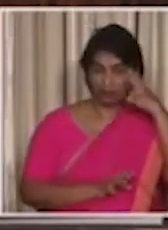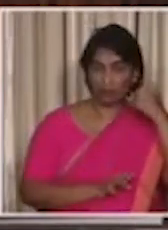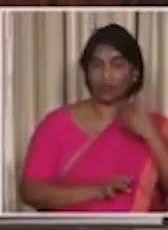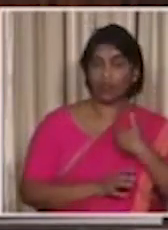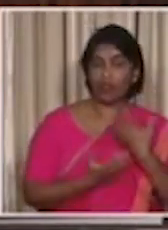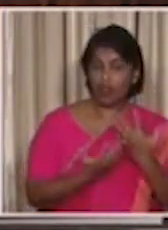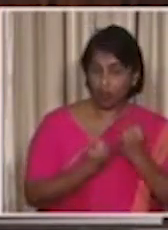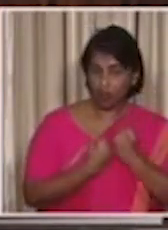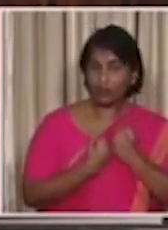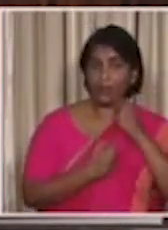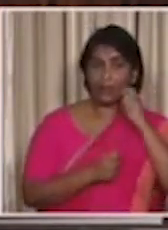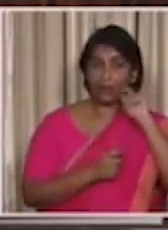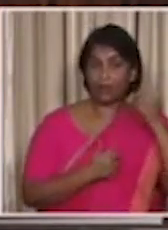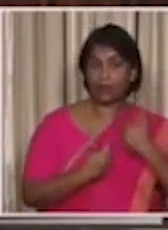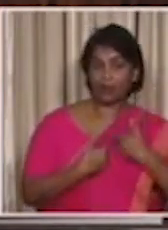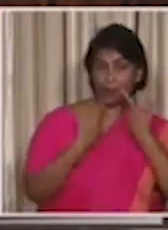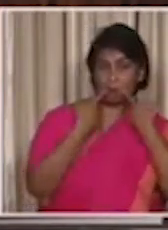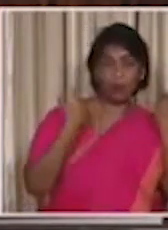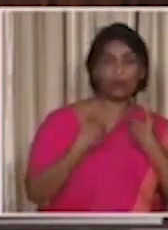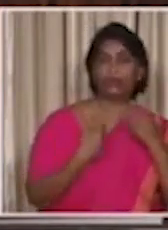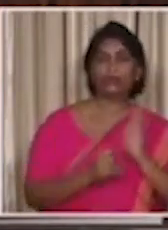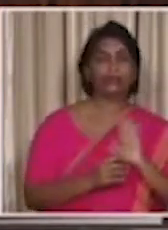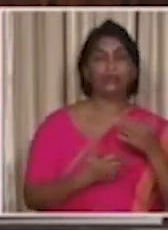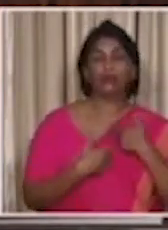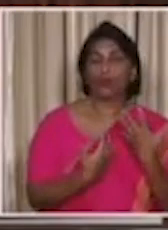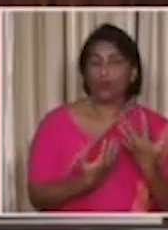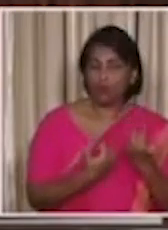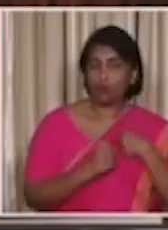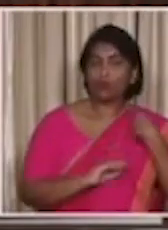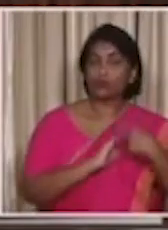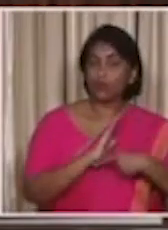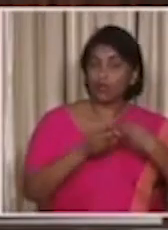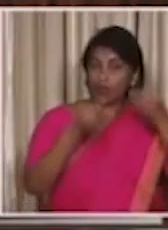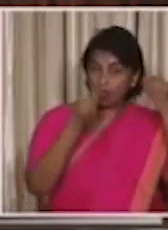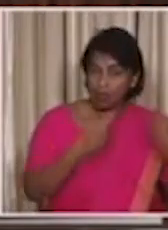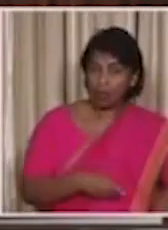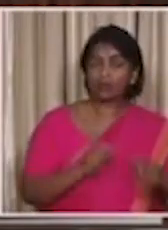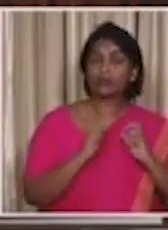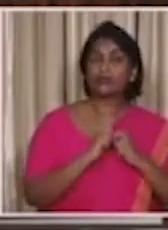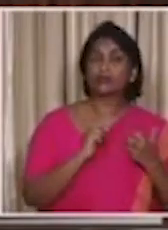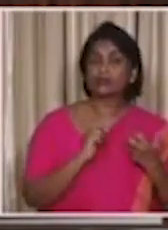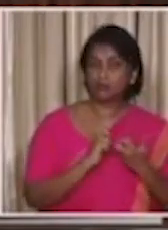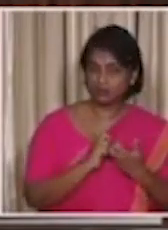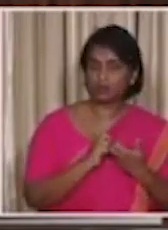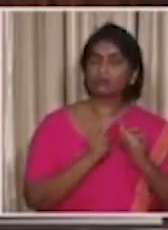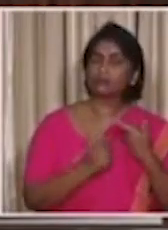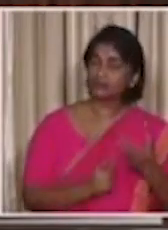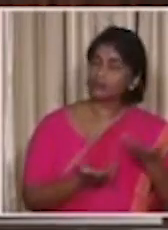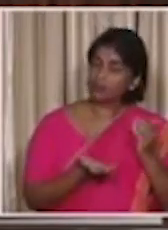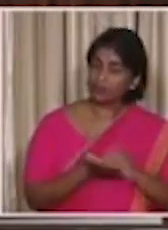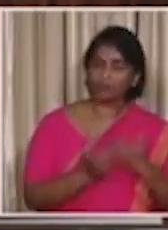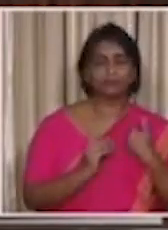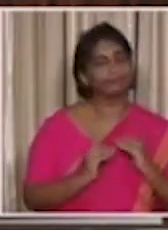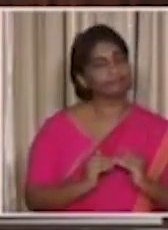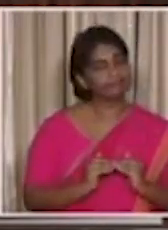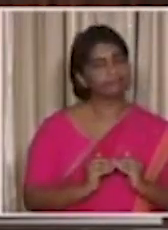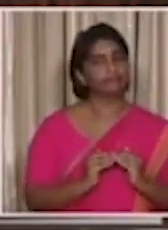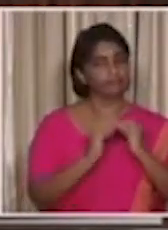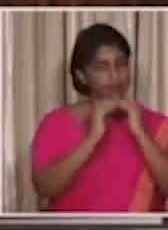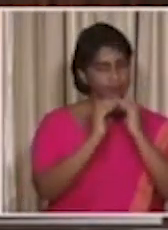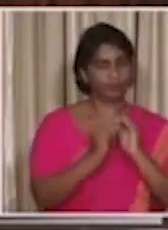අවශ්‍ය ජනප්‍රිය වෙන්න නෙමෙයි. මට අවශ්‍ය මේ රට වැටි ඇති අර්බුදකාරී තත්ත්වයෙන් යළි